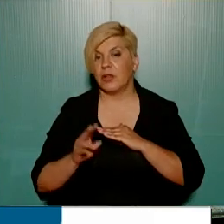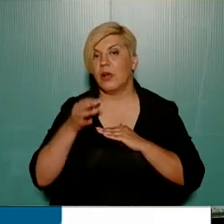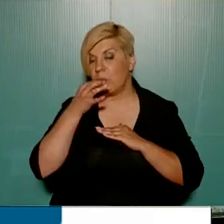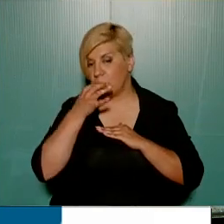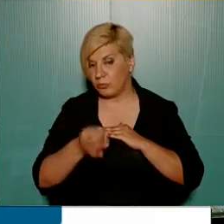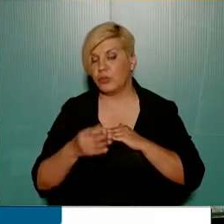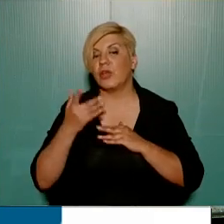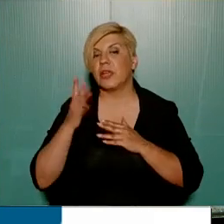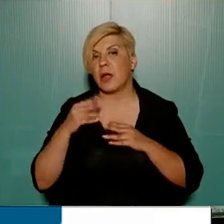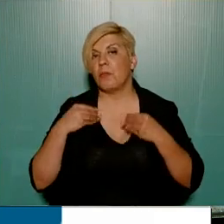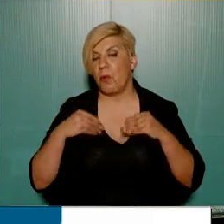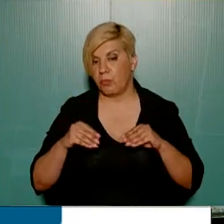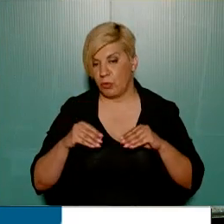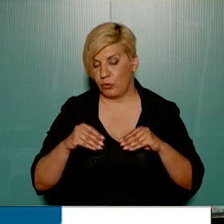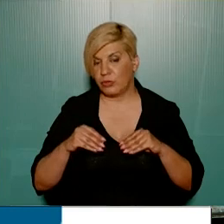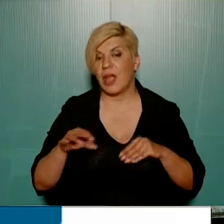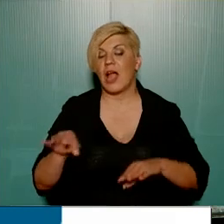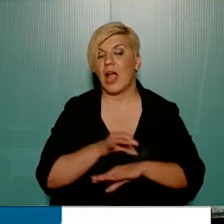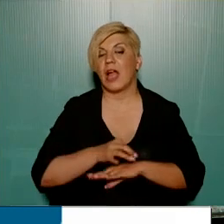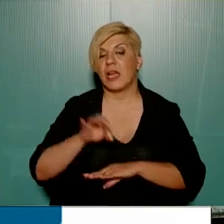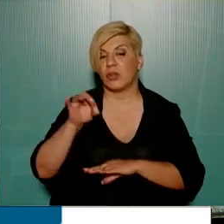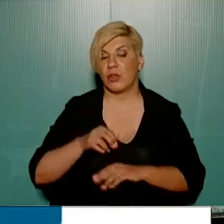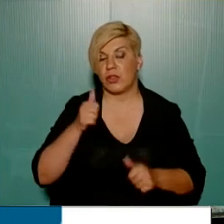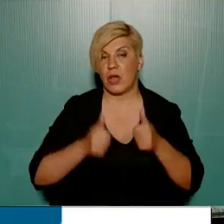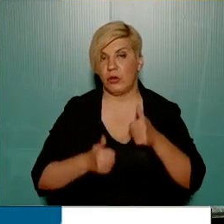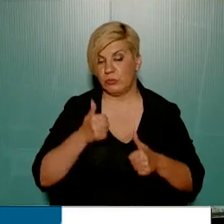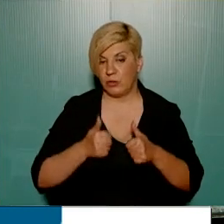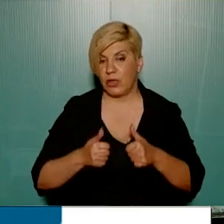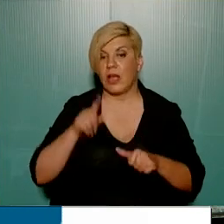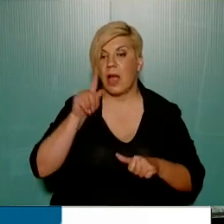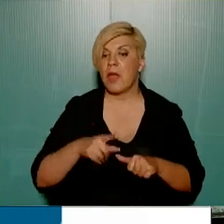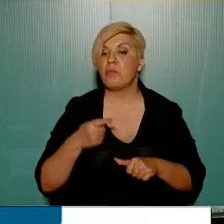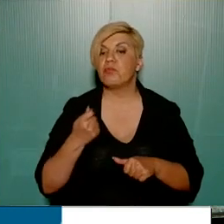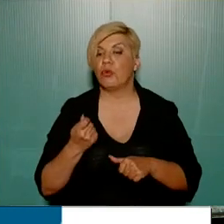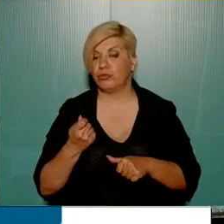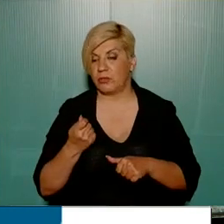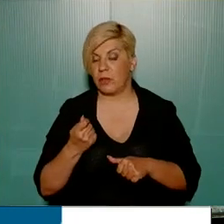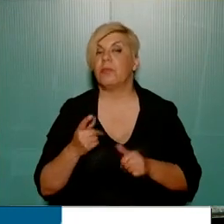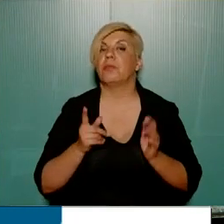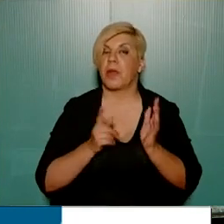κ. Στρεμόπουλος, καταρχήν για τον αρχιτεκτονικό διαγωνισμό κάποια ποσά που θα πρέπει να